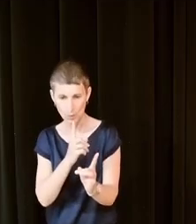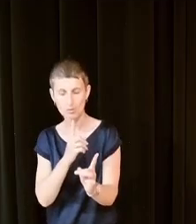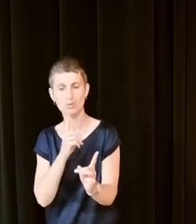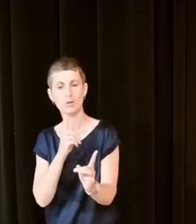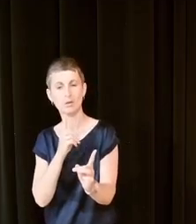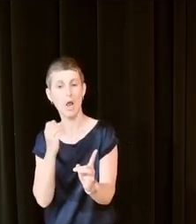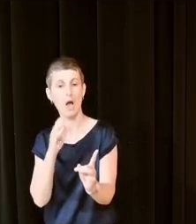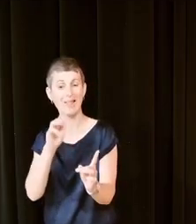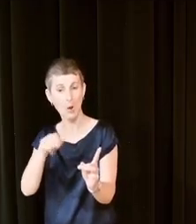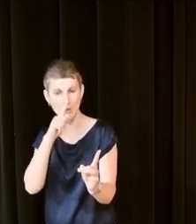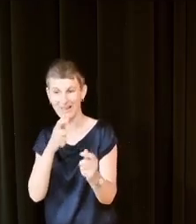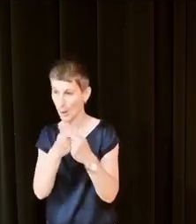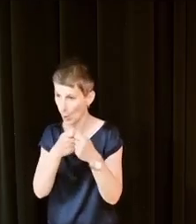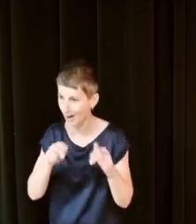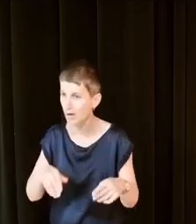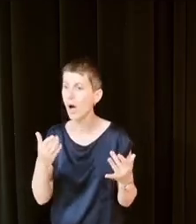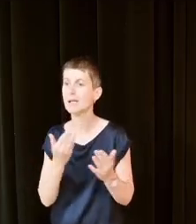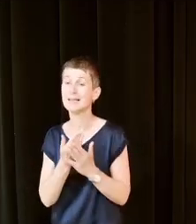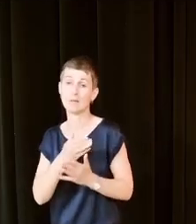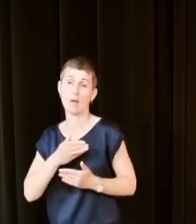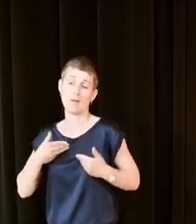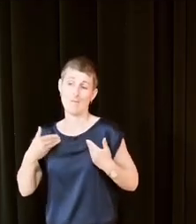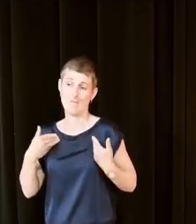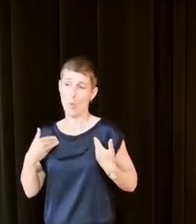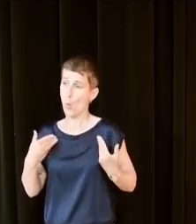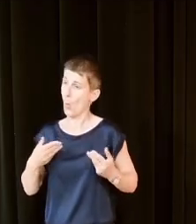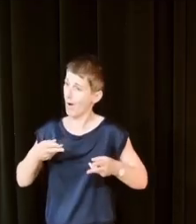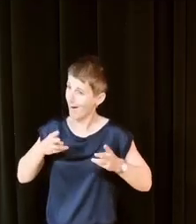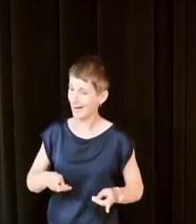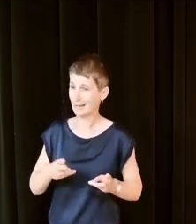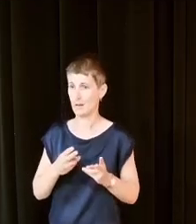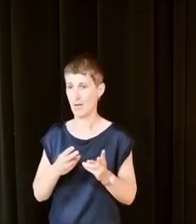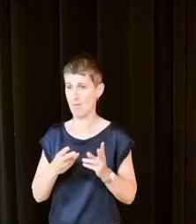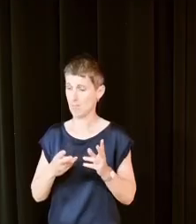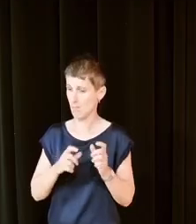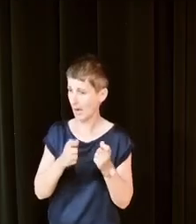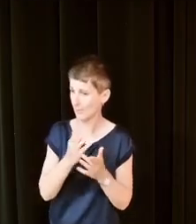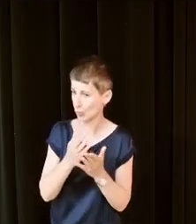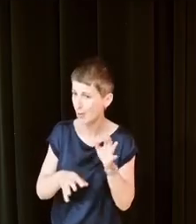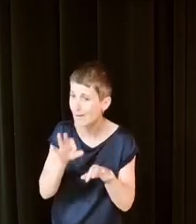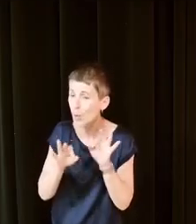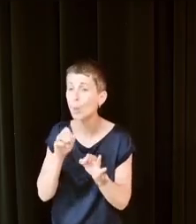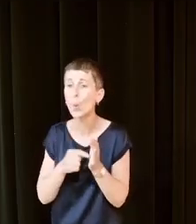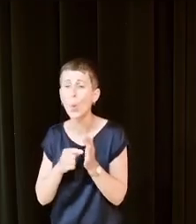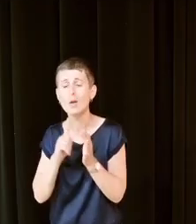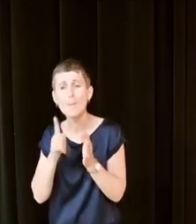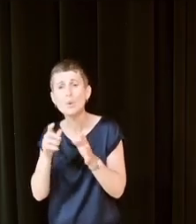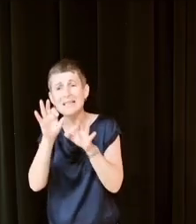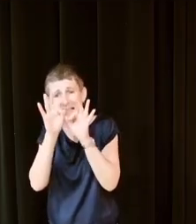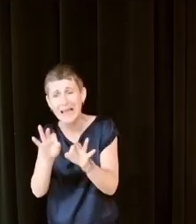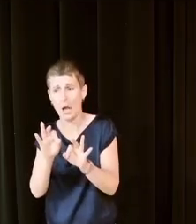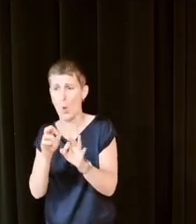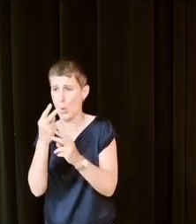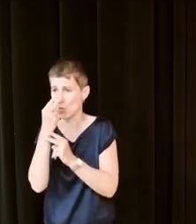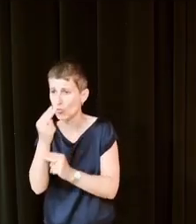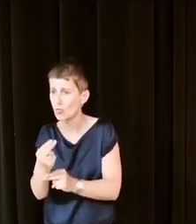finden. Also von daher, ich bin eigentlich froh, dass wir nicht so viel gefunden haben, weil es letztlich eine Aufforderung ist, immer wieder genau und neu hinzuschauen, zu